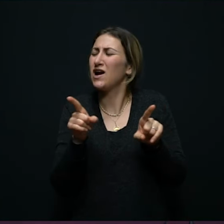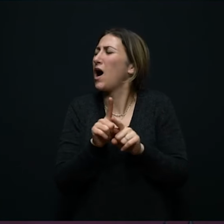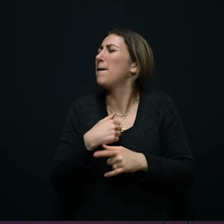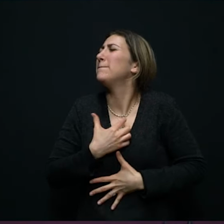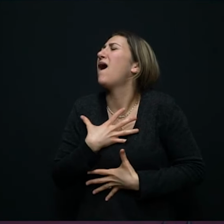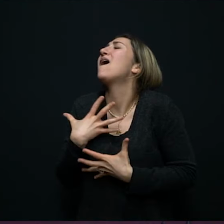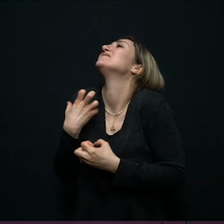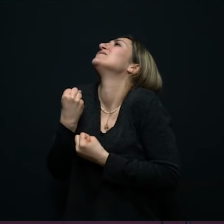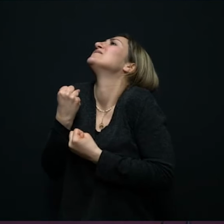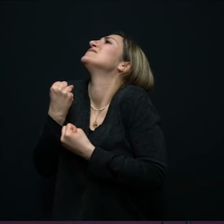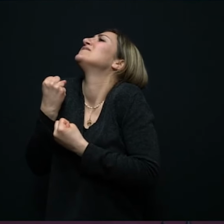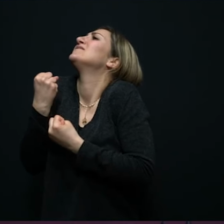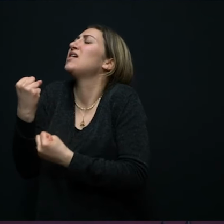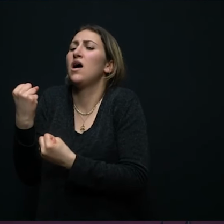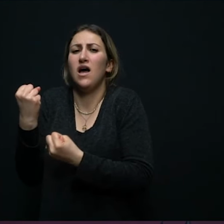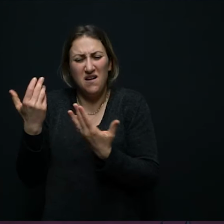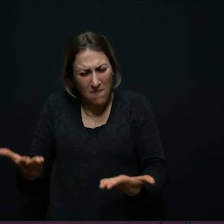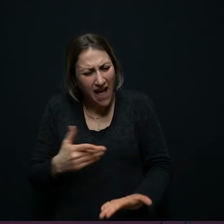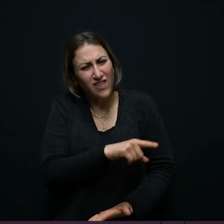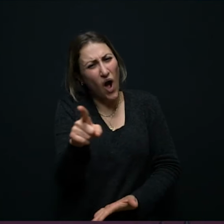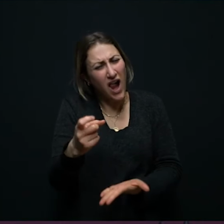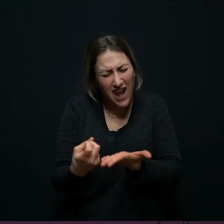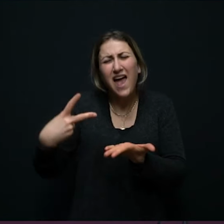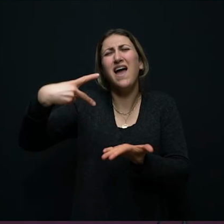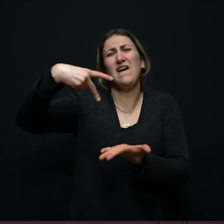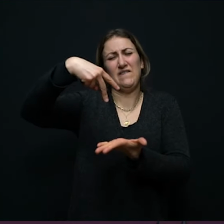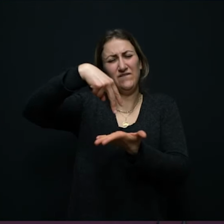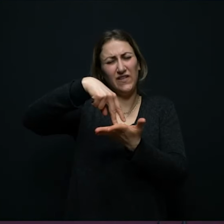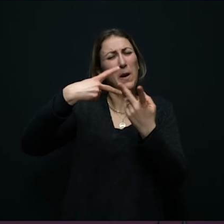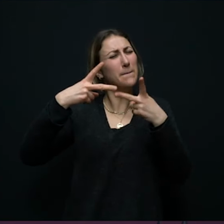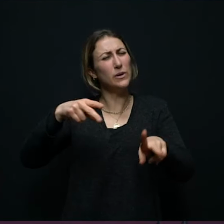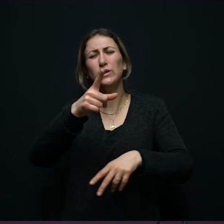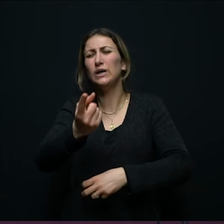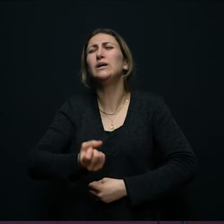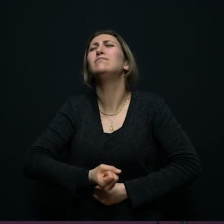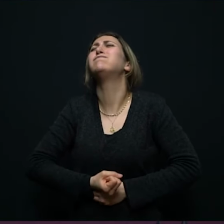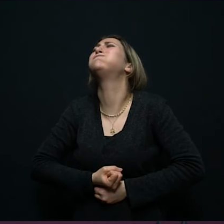dit leurs adieux dis le à dieu ce matin